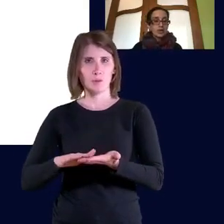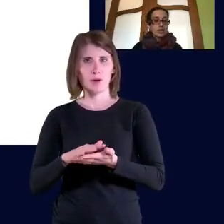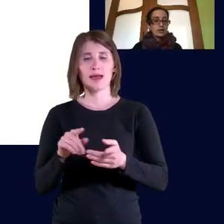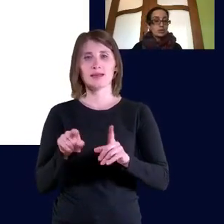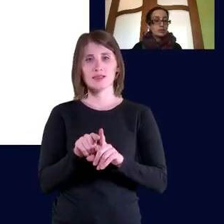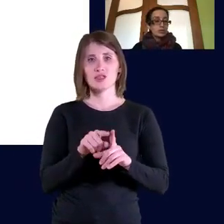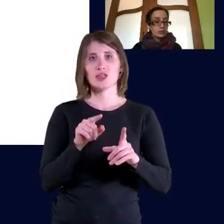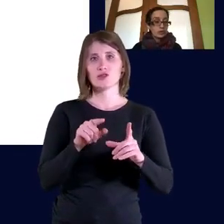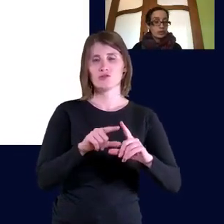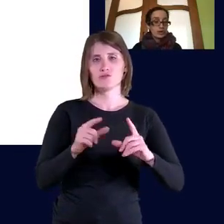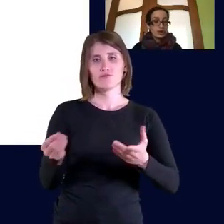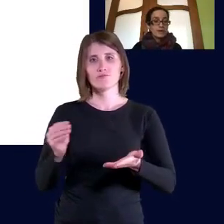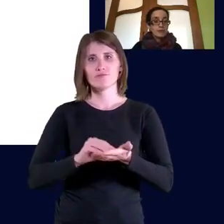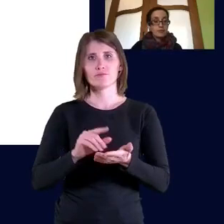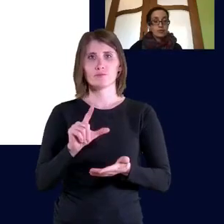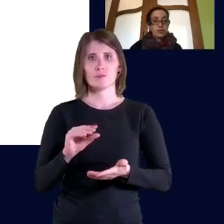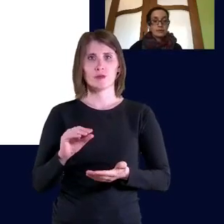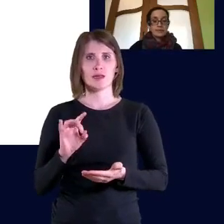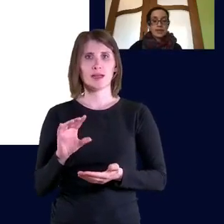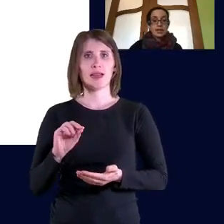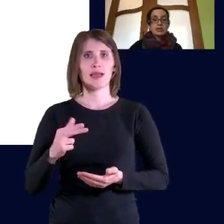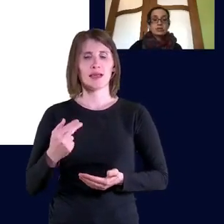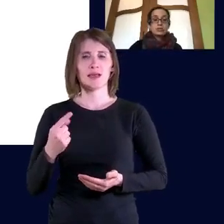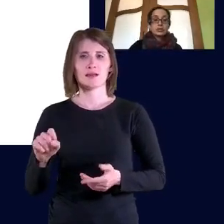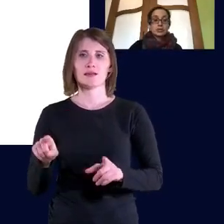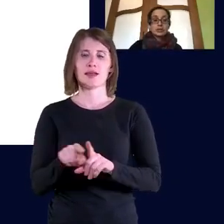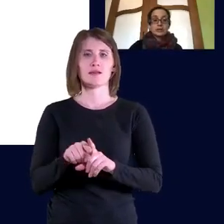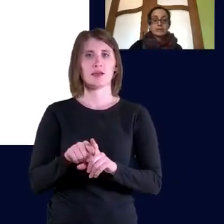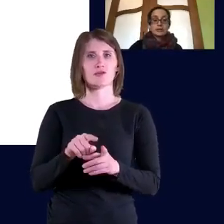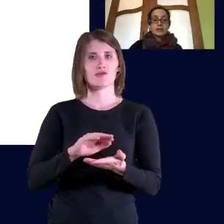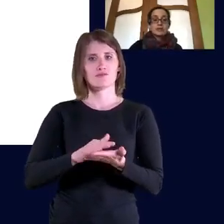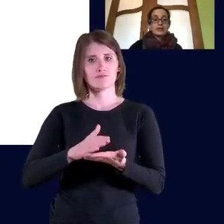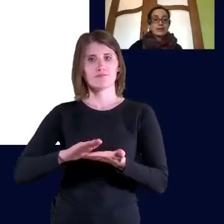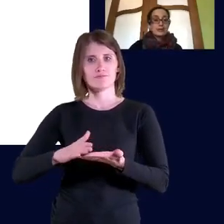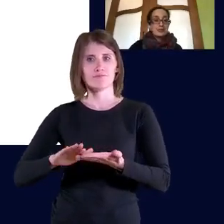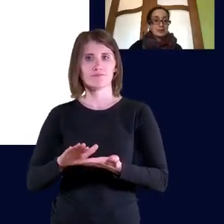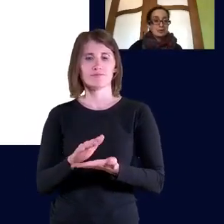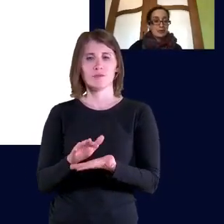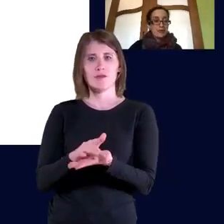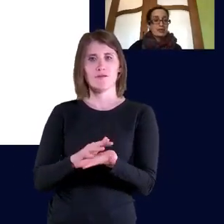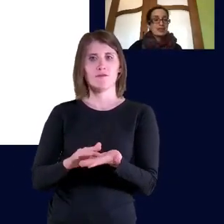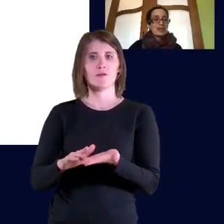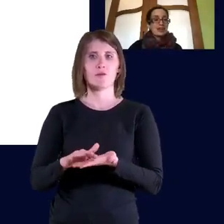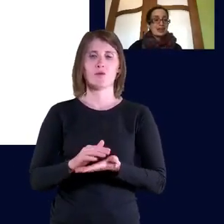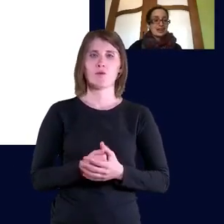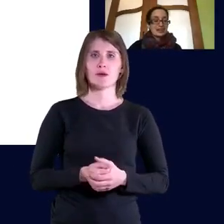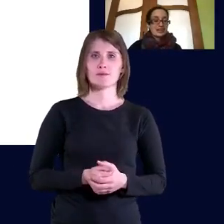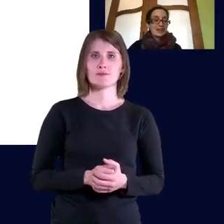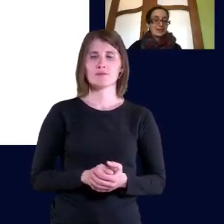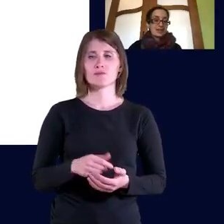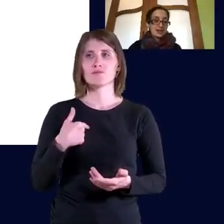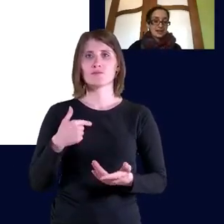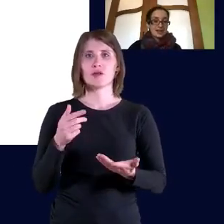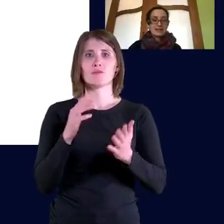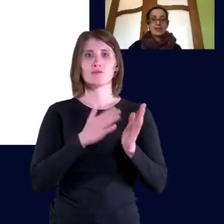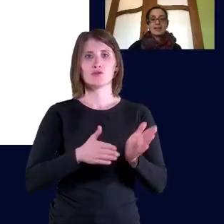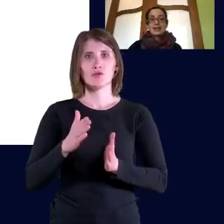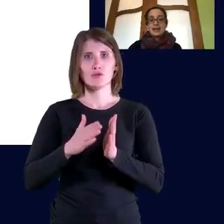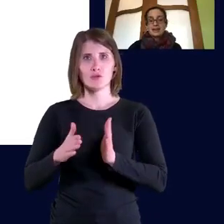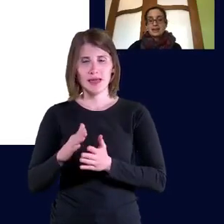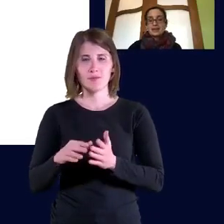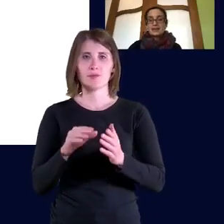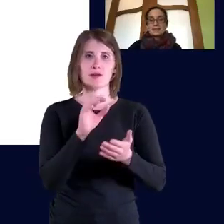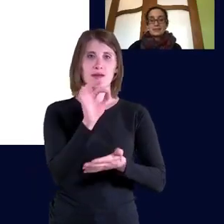legendy są również w formie wypukłej gdy już skończymy przygotowywać i grafikę i